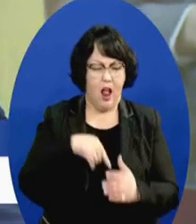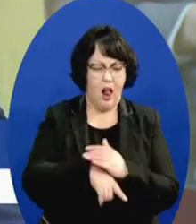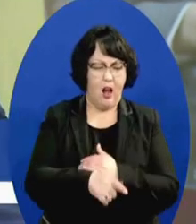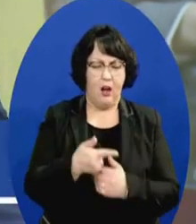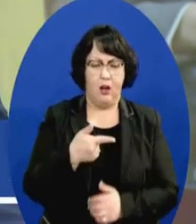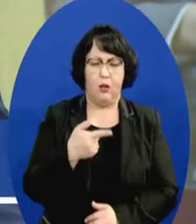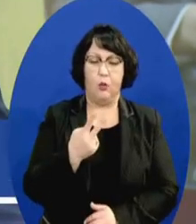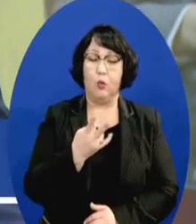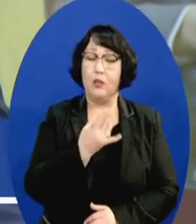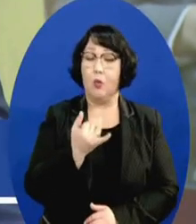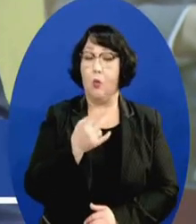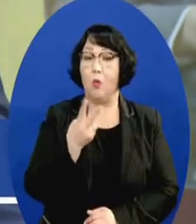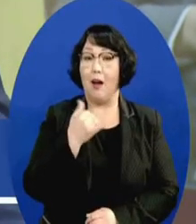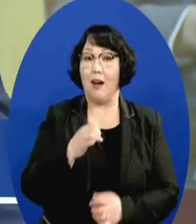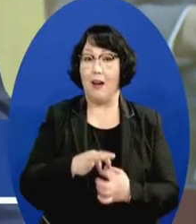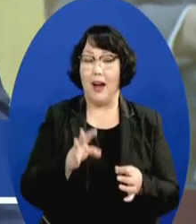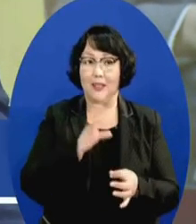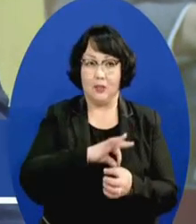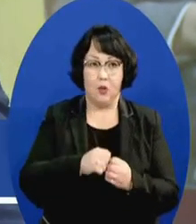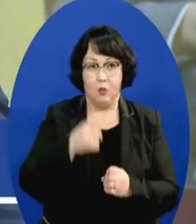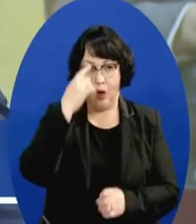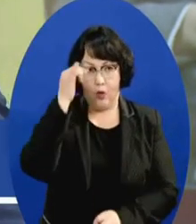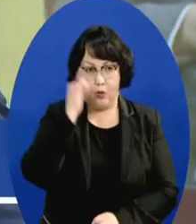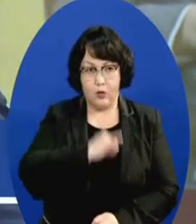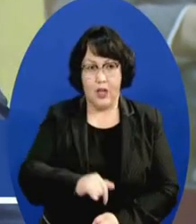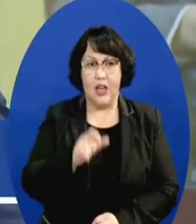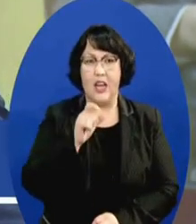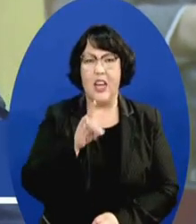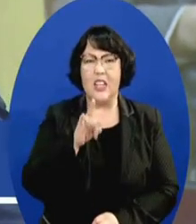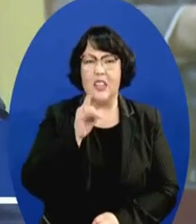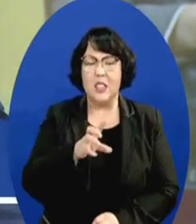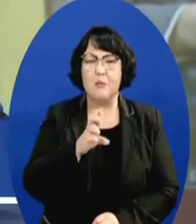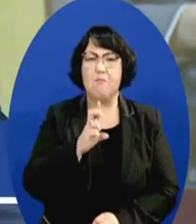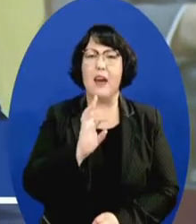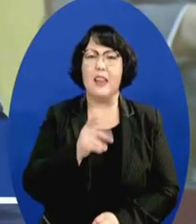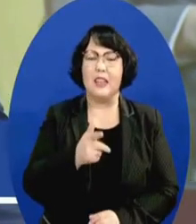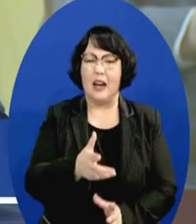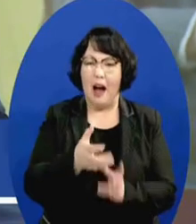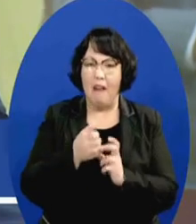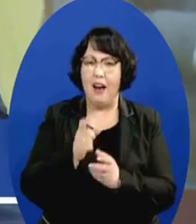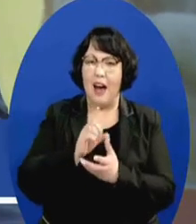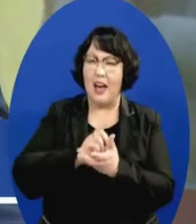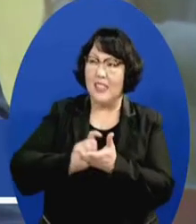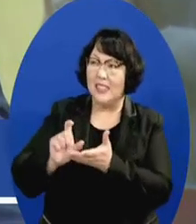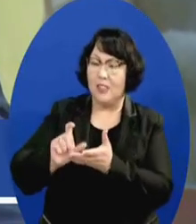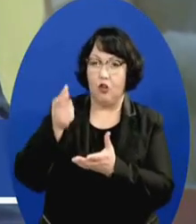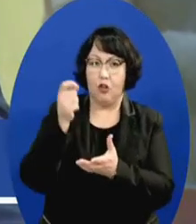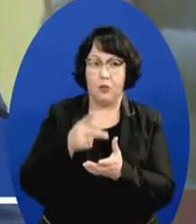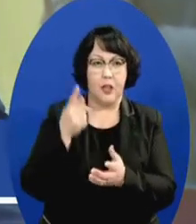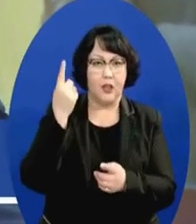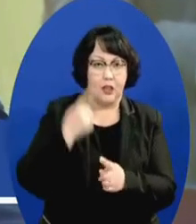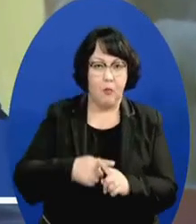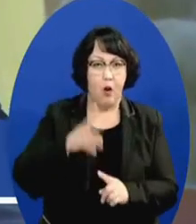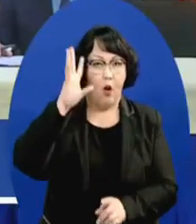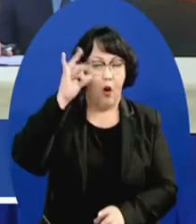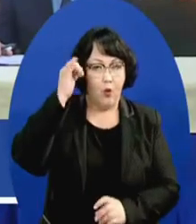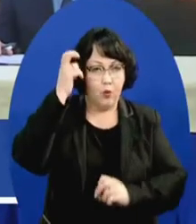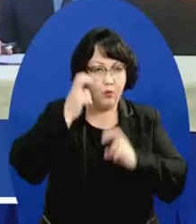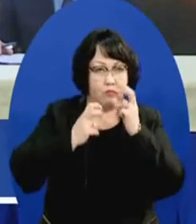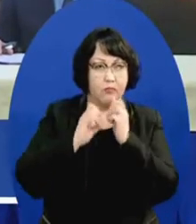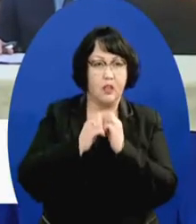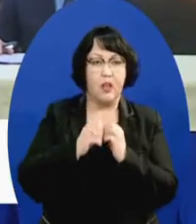холбогдуулаад зөвхөн Монголоос энэ эрдэсийг экспортлдог биш, эрдэмийг экспортлдог анхны энэ мишата хэрэгжүүлж байгаадаа би их хувийн баяртай